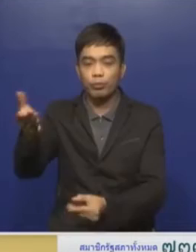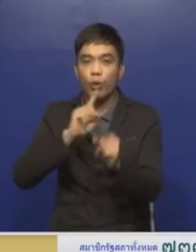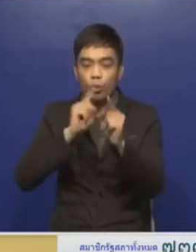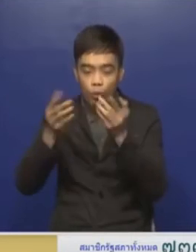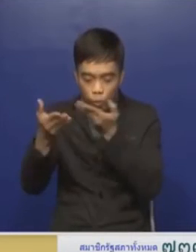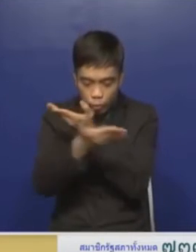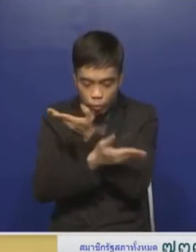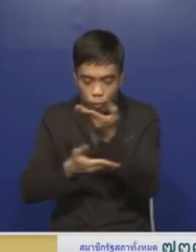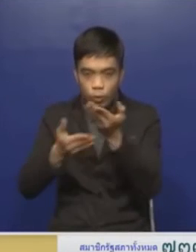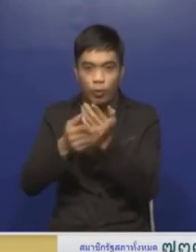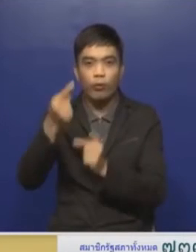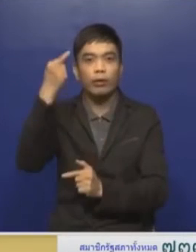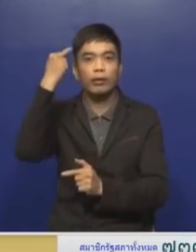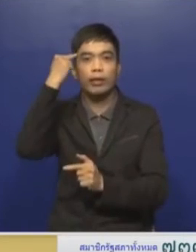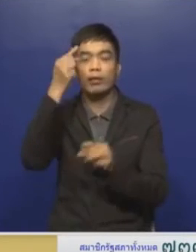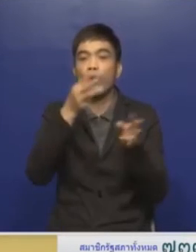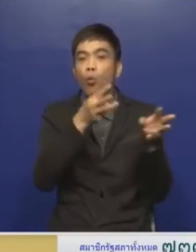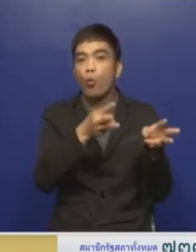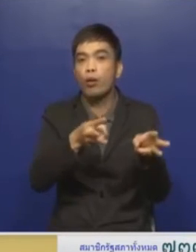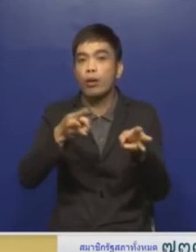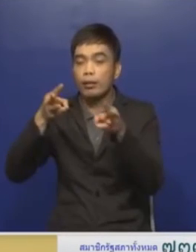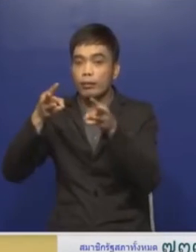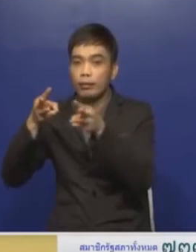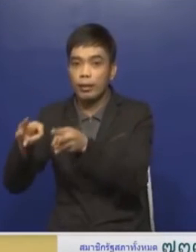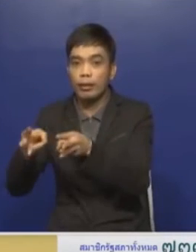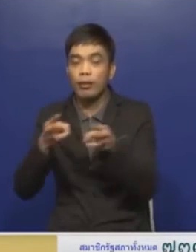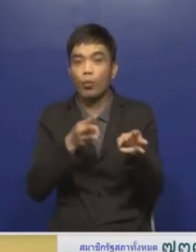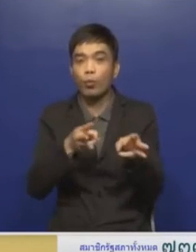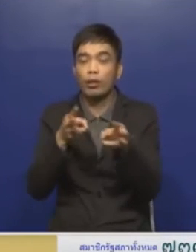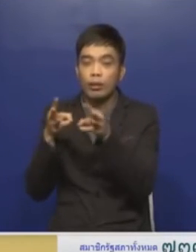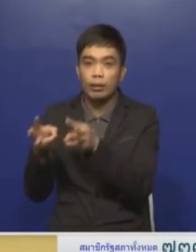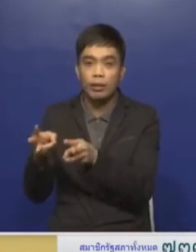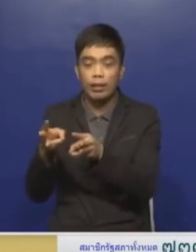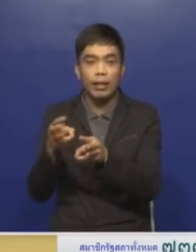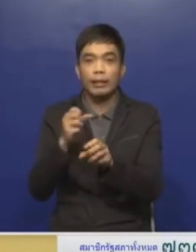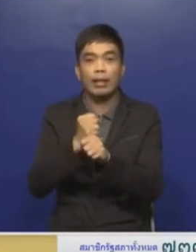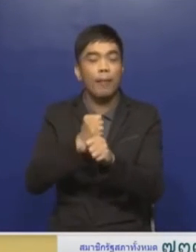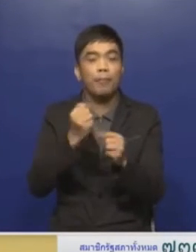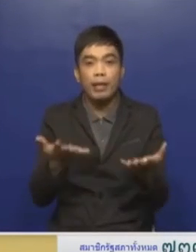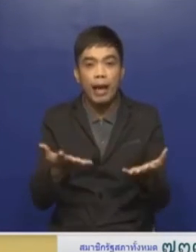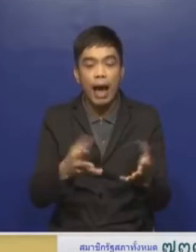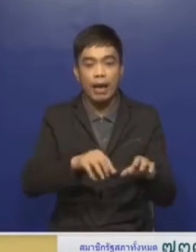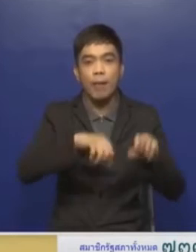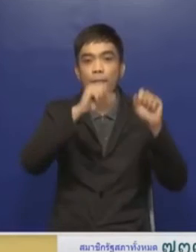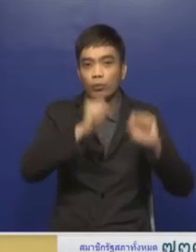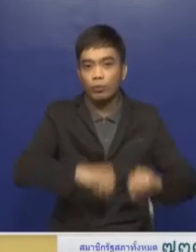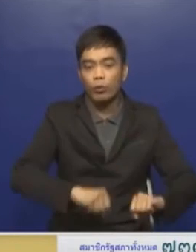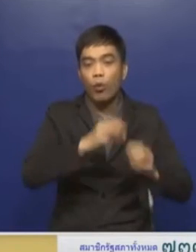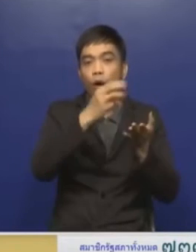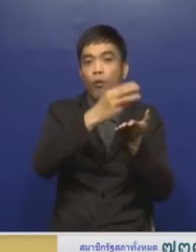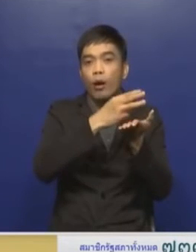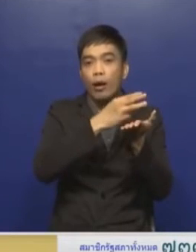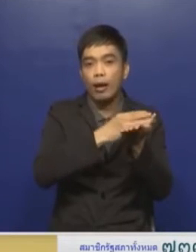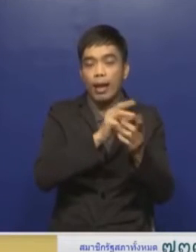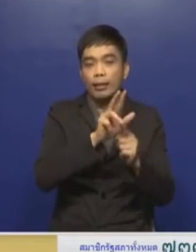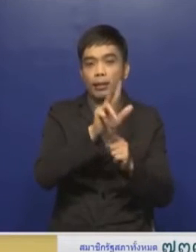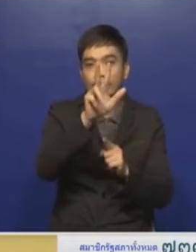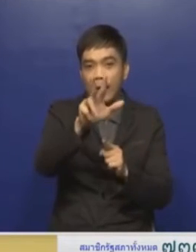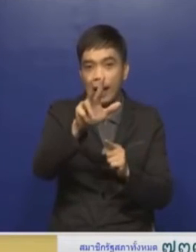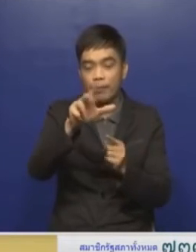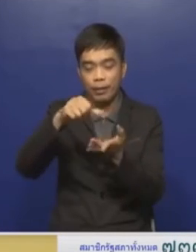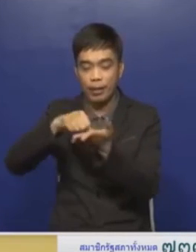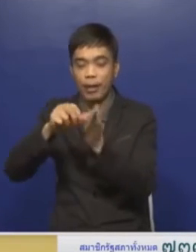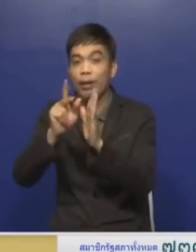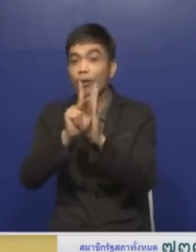เพื่อหาทางออกในเรื่องของการจัดลงมติในวาระที่สามใน poet ใร้ไขกundeหับโุน